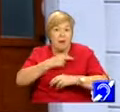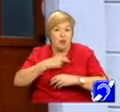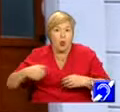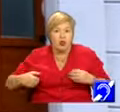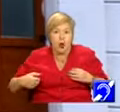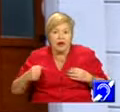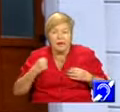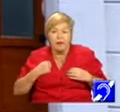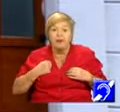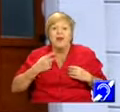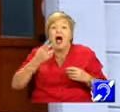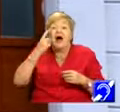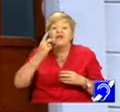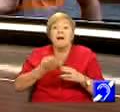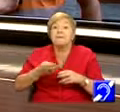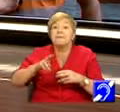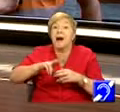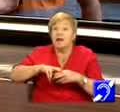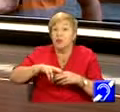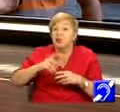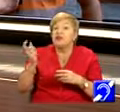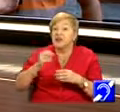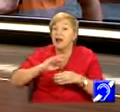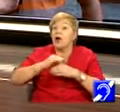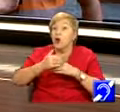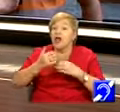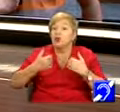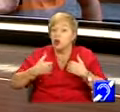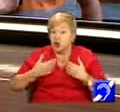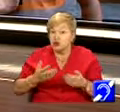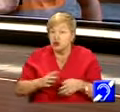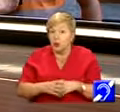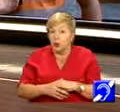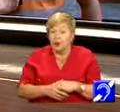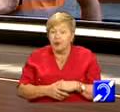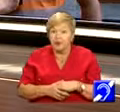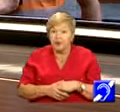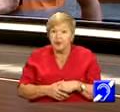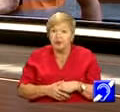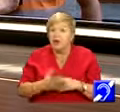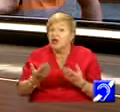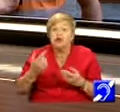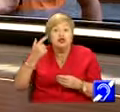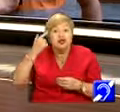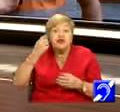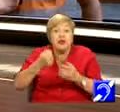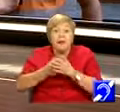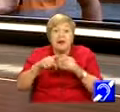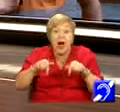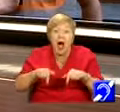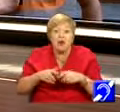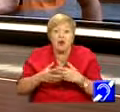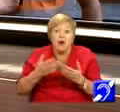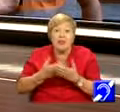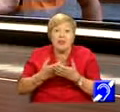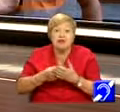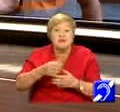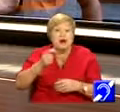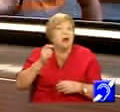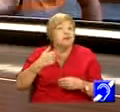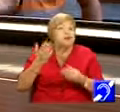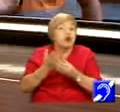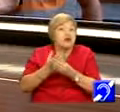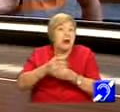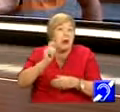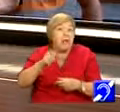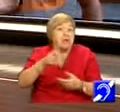Ne dă mai multe detalii colegul meu, Alexandru Costache. Alex, bun găsit! Ce știm până acum despre acuzațiile